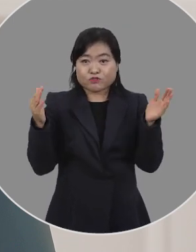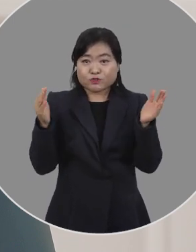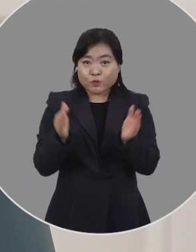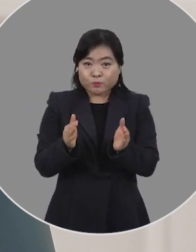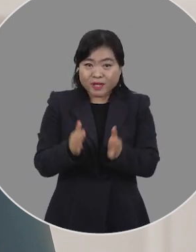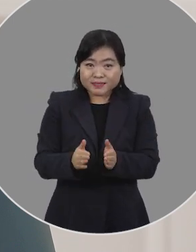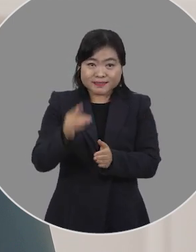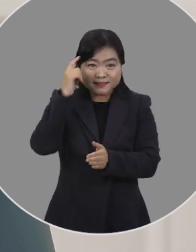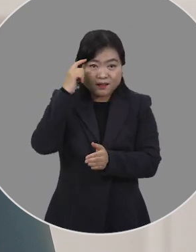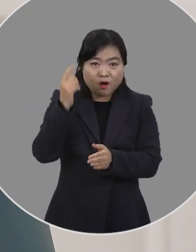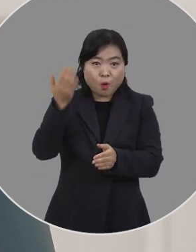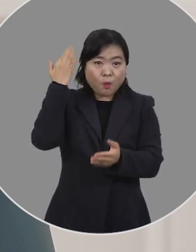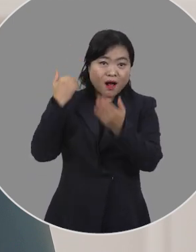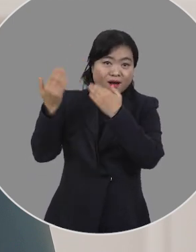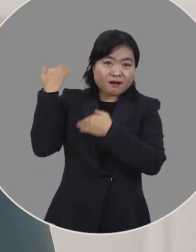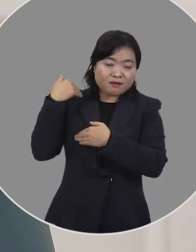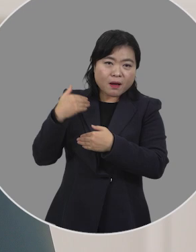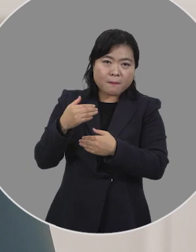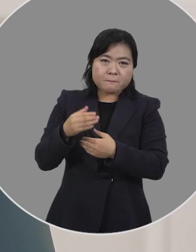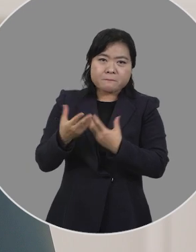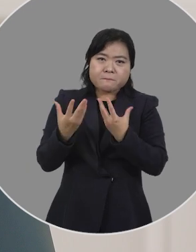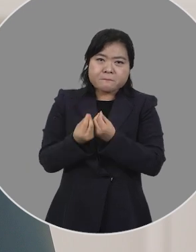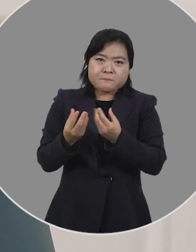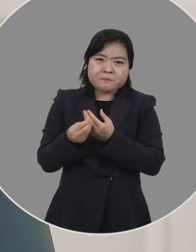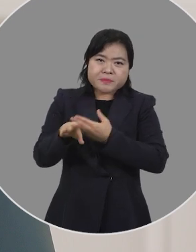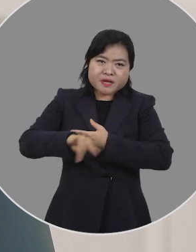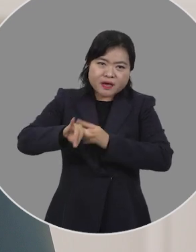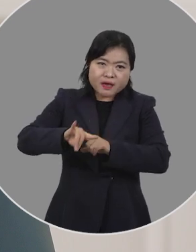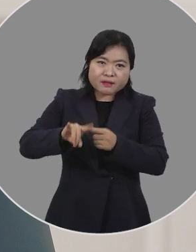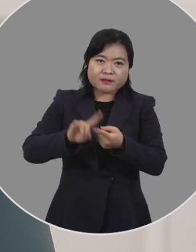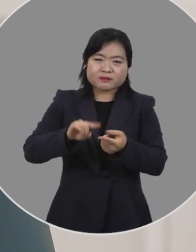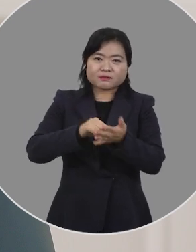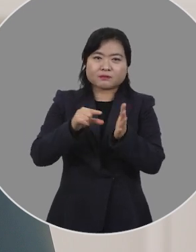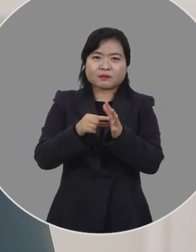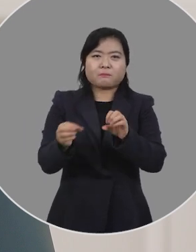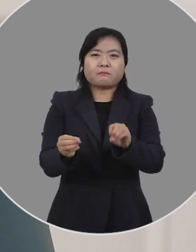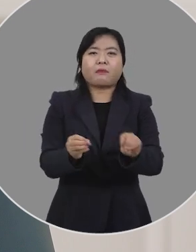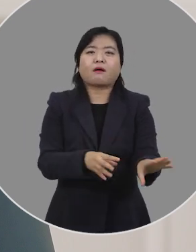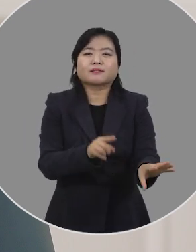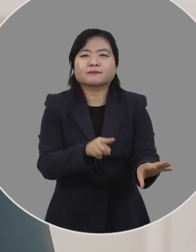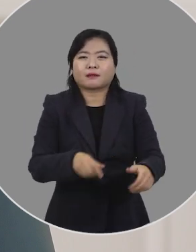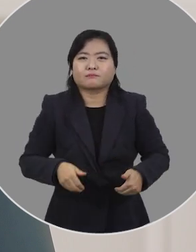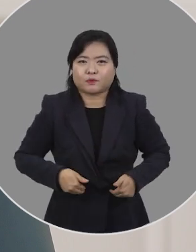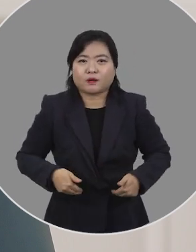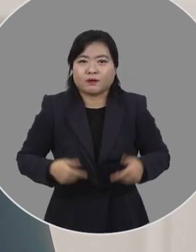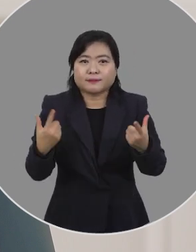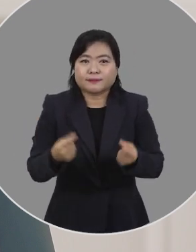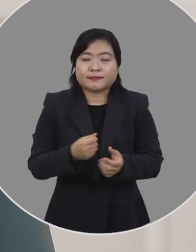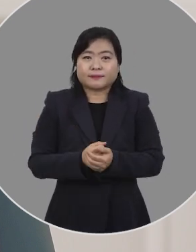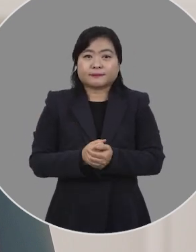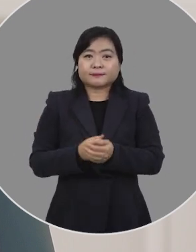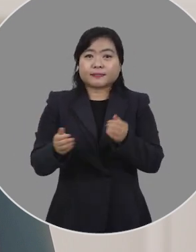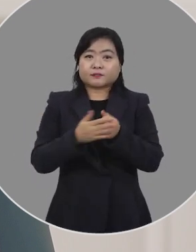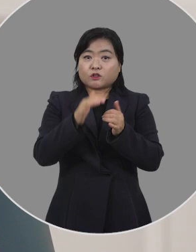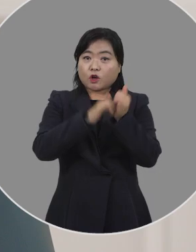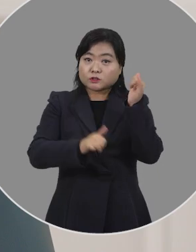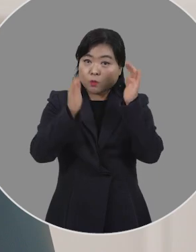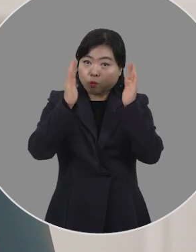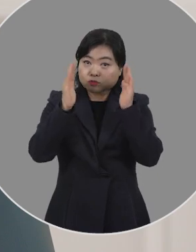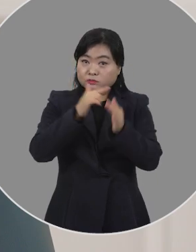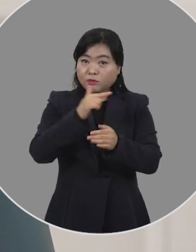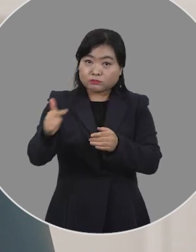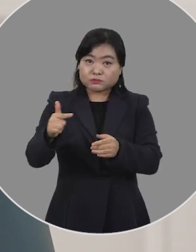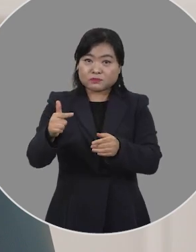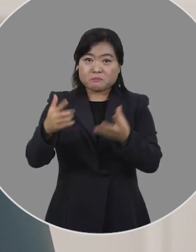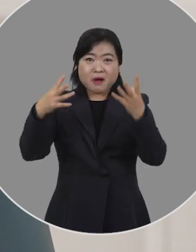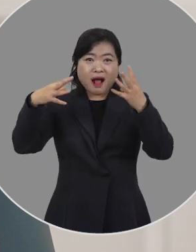좁다란 식견, 과거의 알리바이, 그건 좀 적당히 버리고 있는 게 필요할 것 같아요. 그래서 역사 공부를